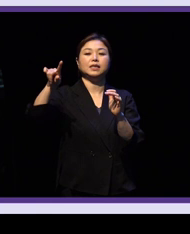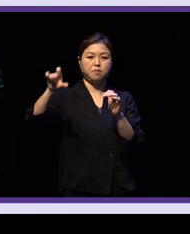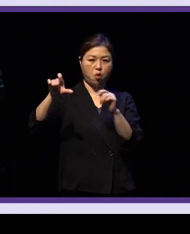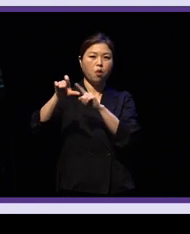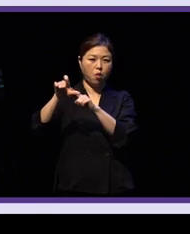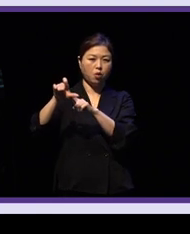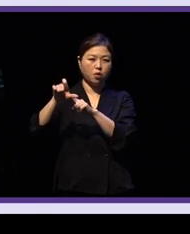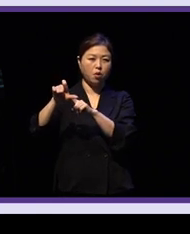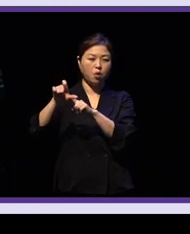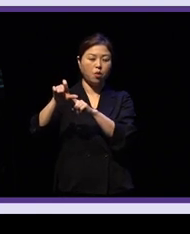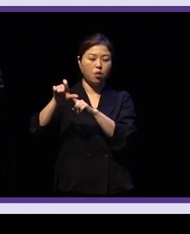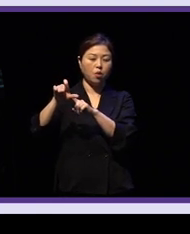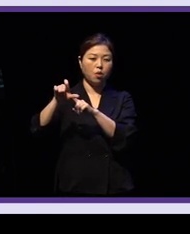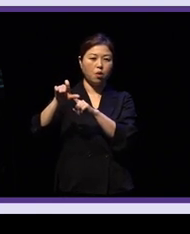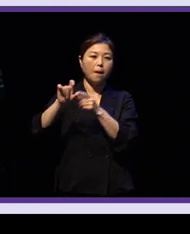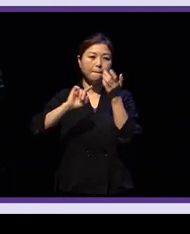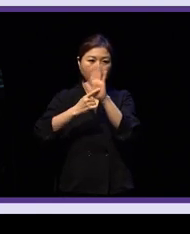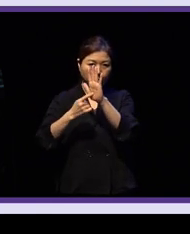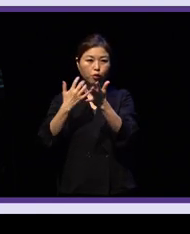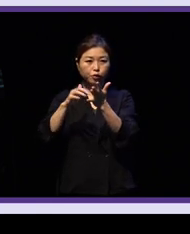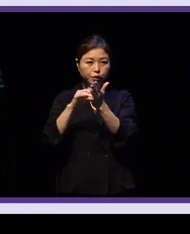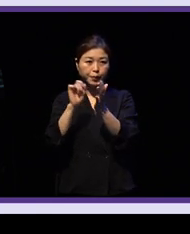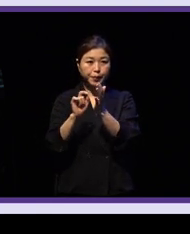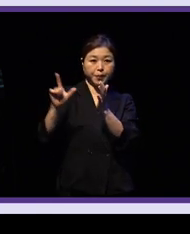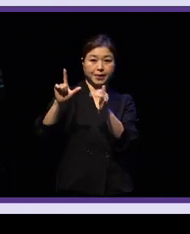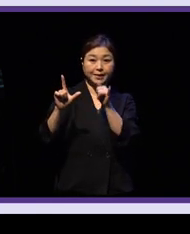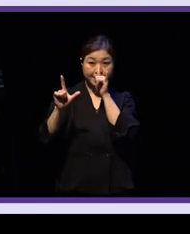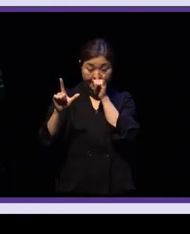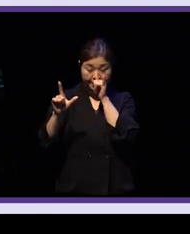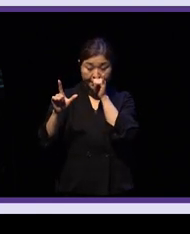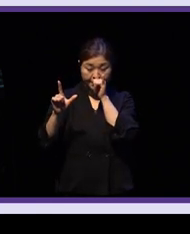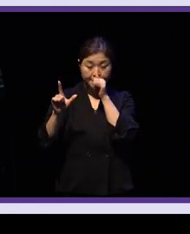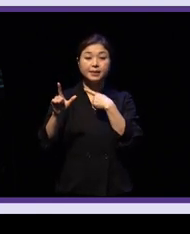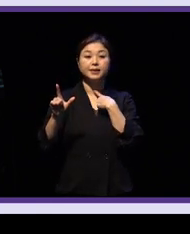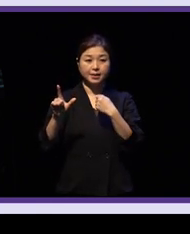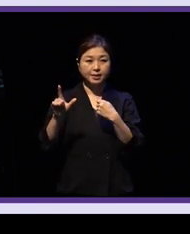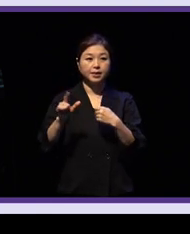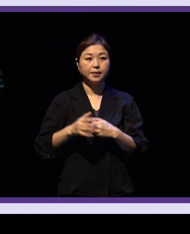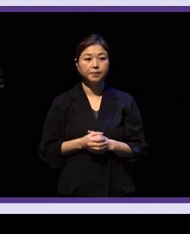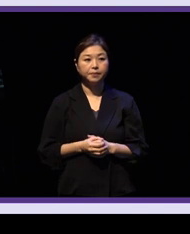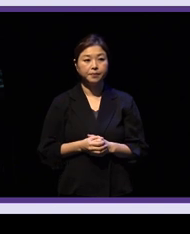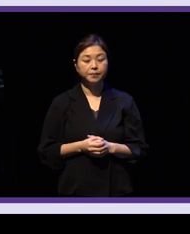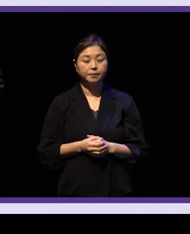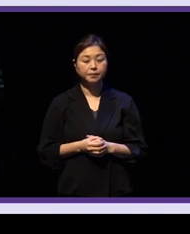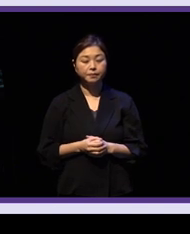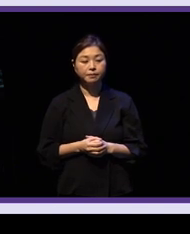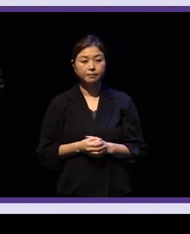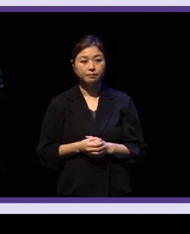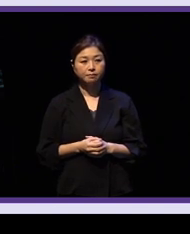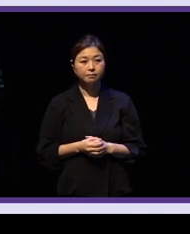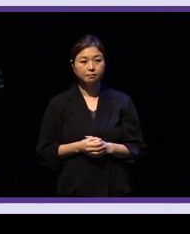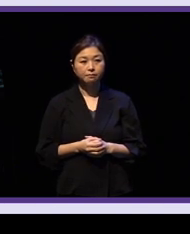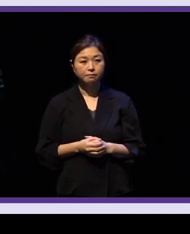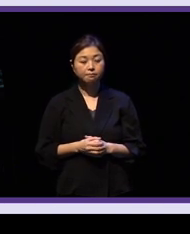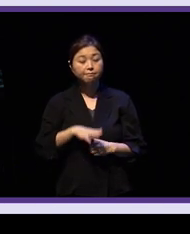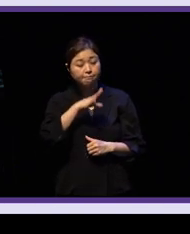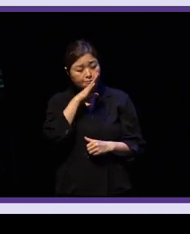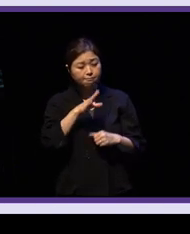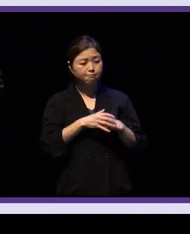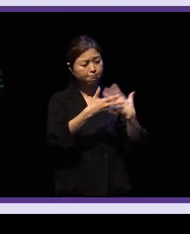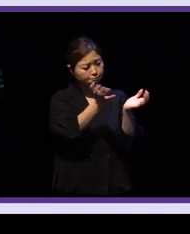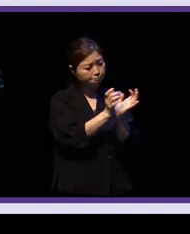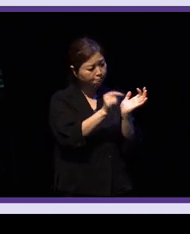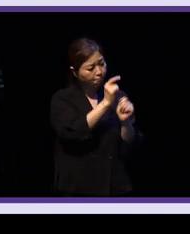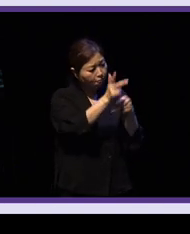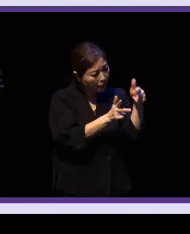늘렸다든지 그런 부분이 조금 전체적인 큰 틀에서 조금 변화를 조금 좀 반면에 그럼에도 불구하고 실제